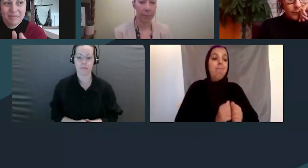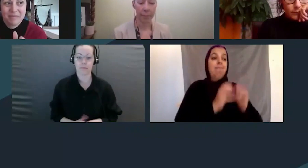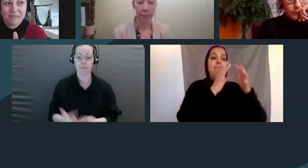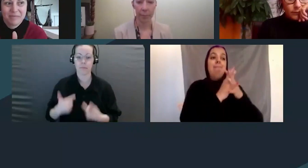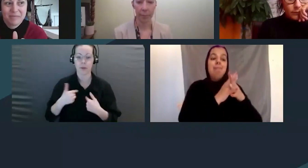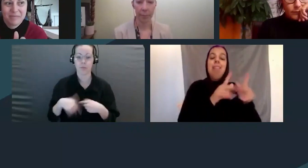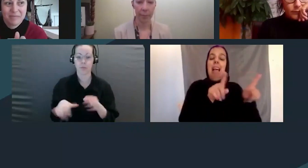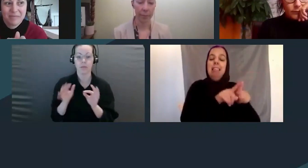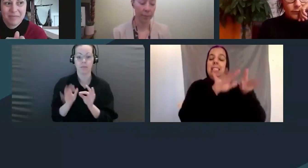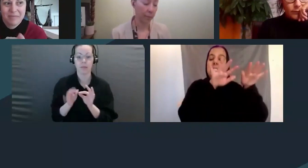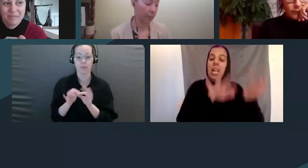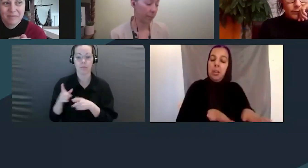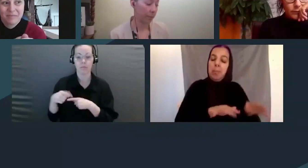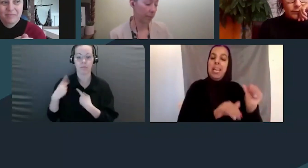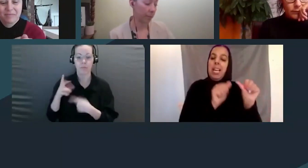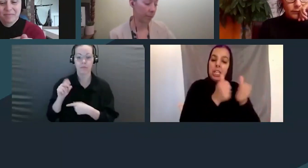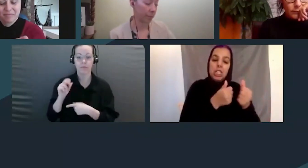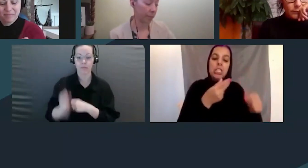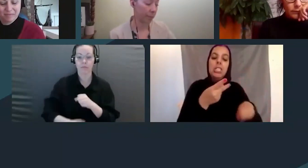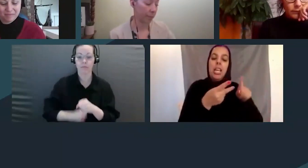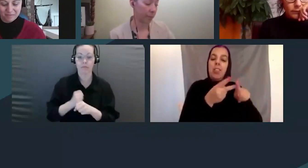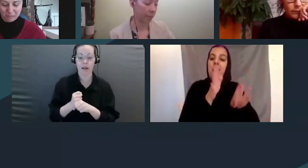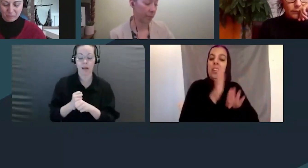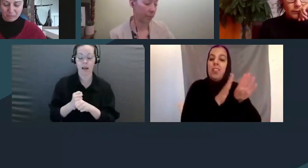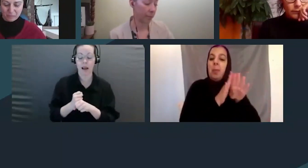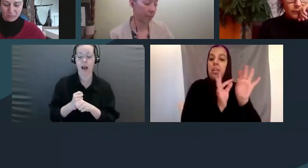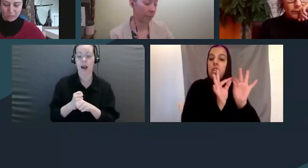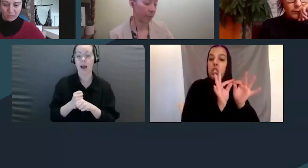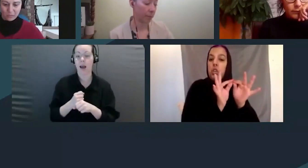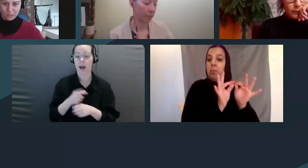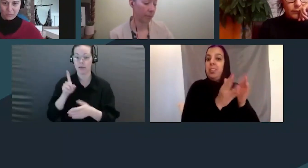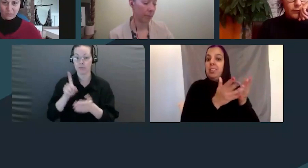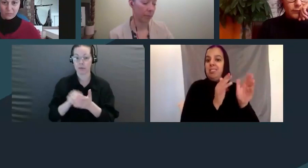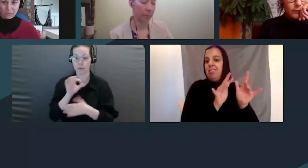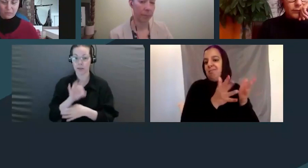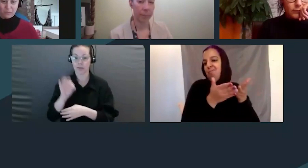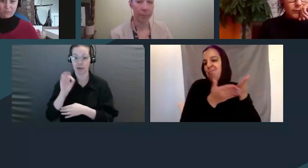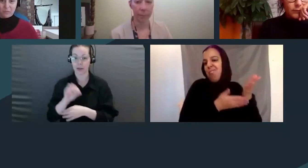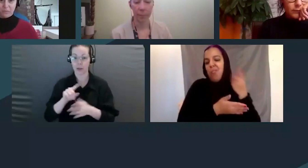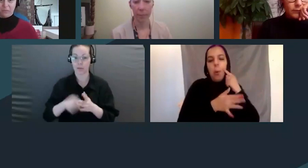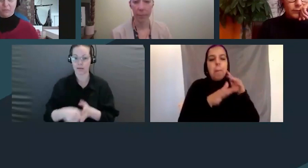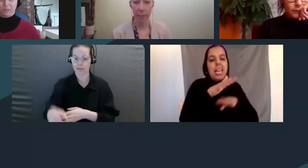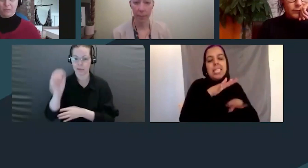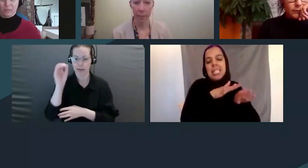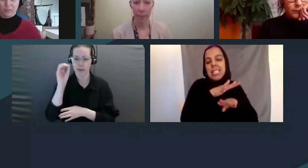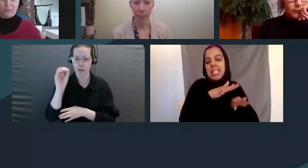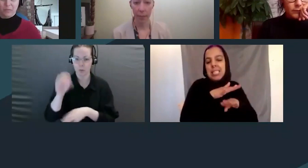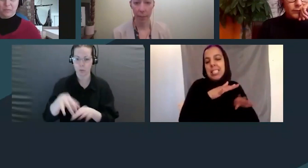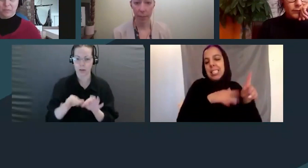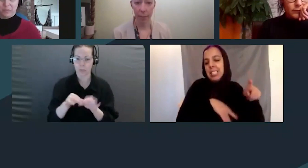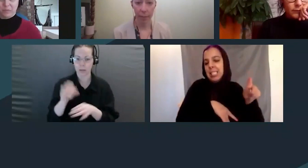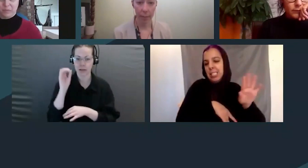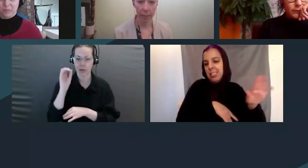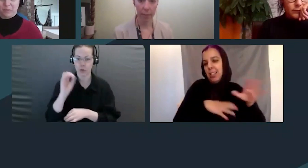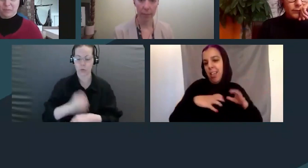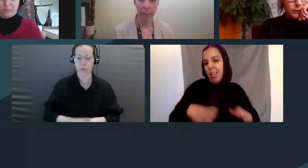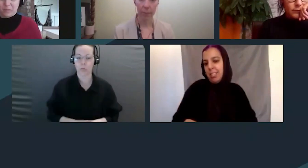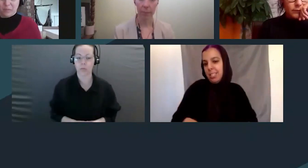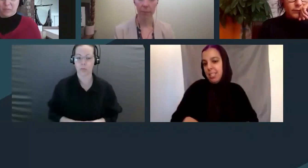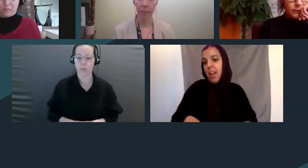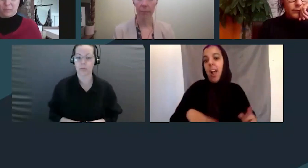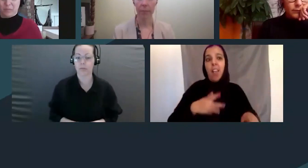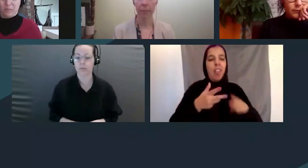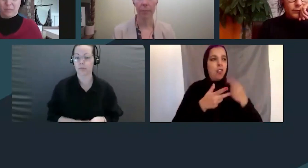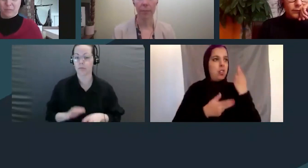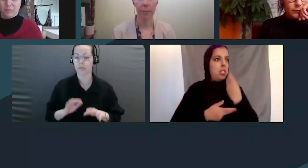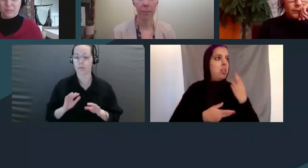clients, les essentiels finalement. Et on s'est rendu compte qu'il y a des éléments qui vont au-delà de l'établissement. Ce n'est pas